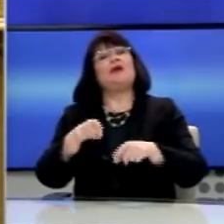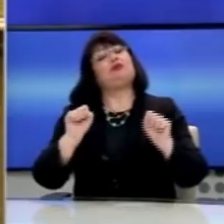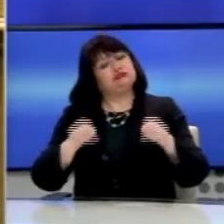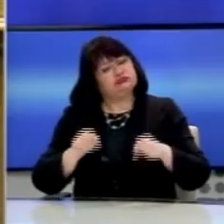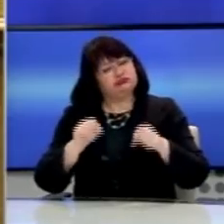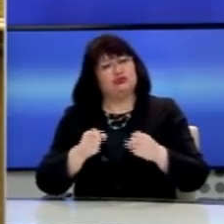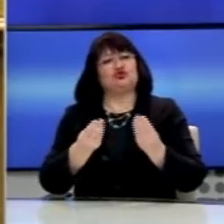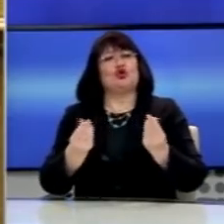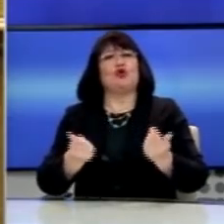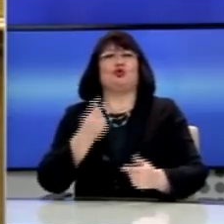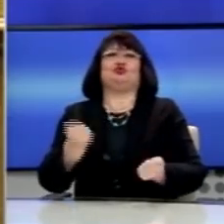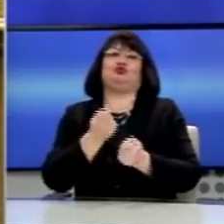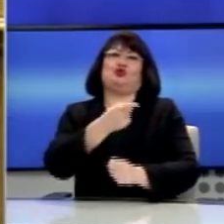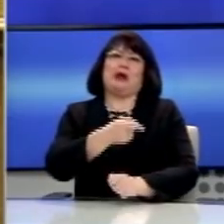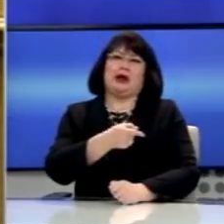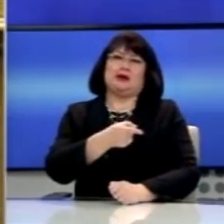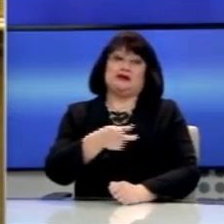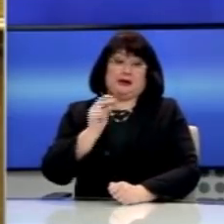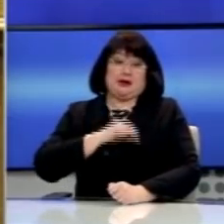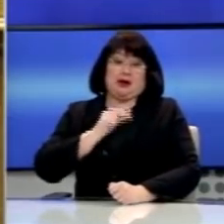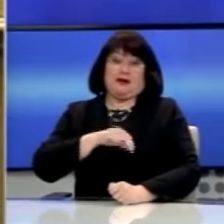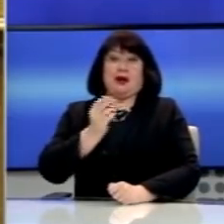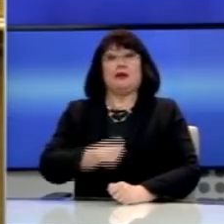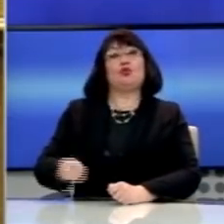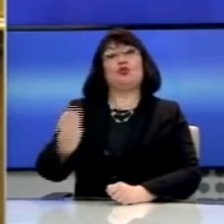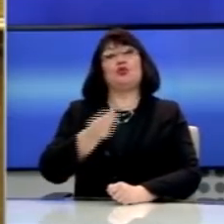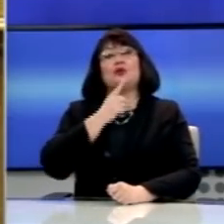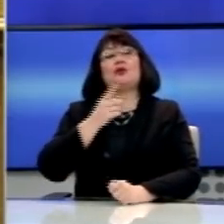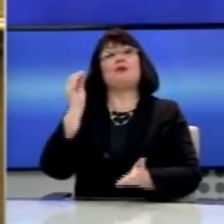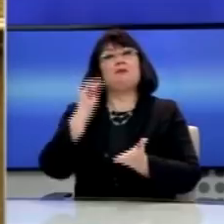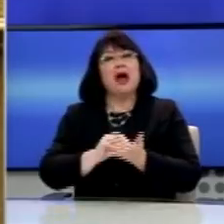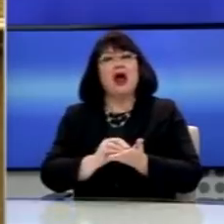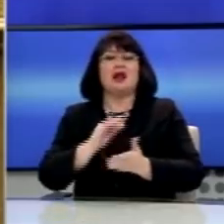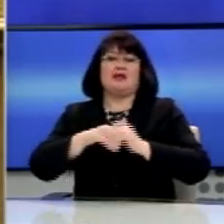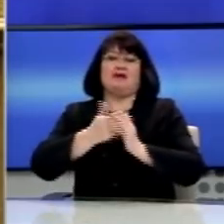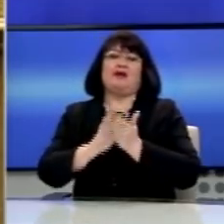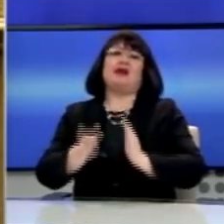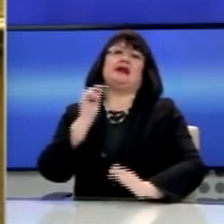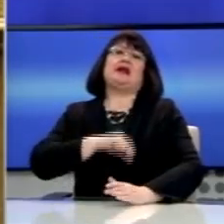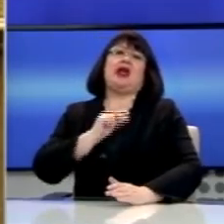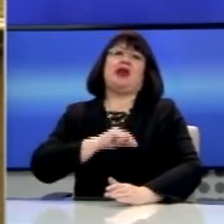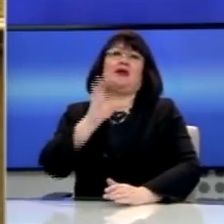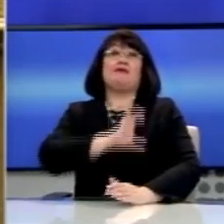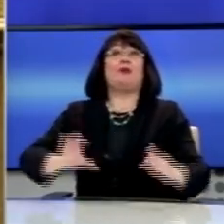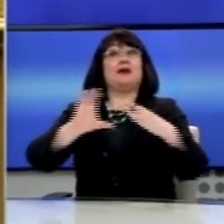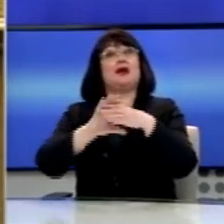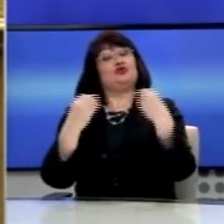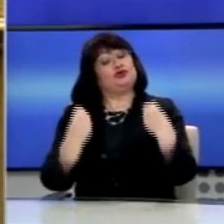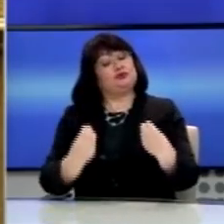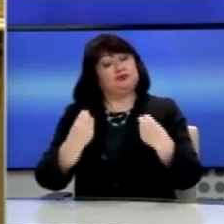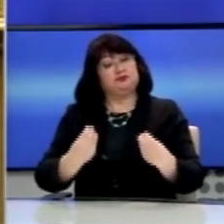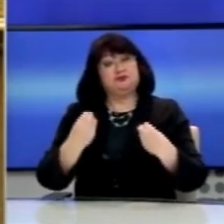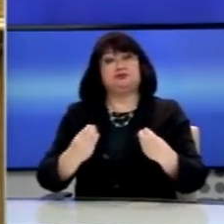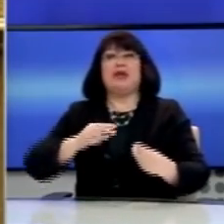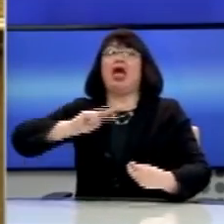το σύστημα που πάνω από τα κέρδη βάζει πάλι τα κέρδη, που εξοραίζει την Ευρωπαϊκή Ένωση και